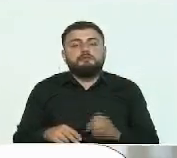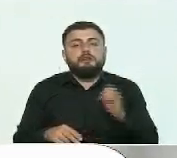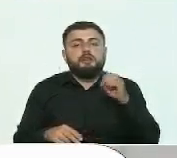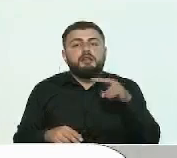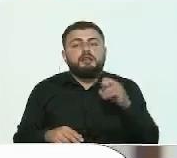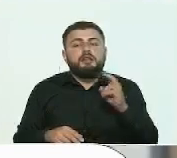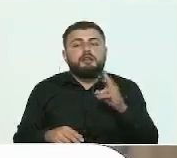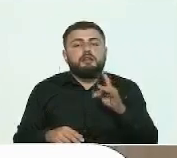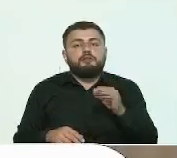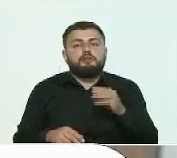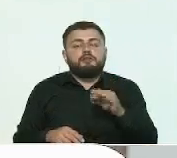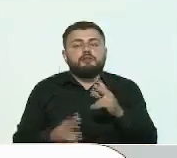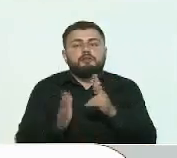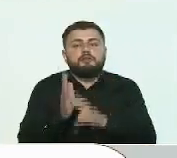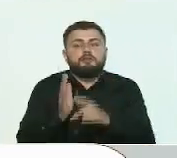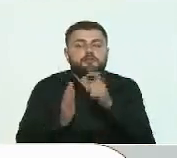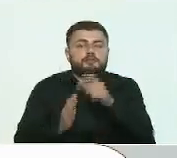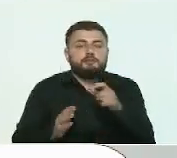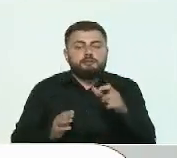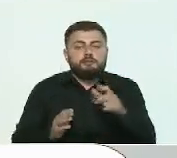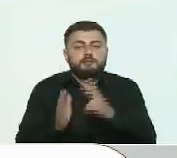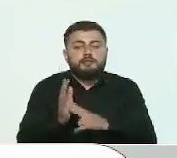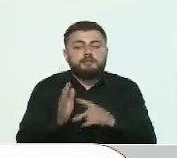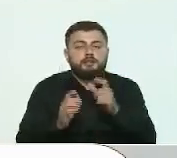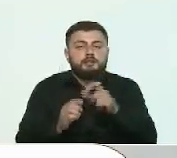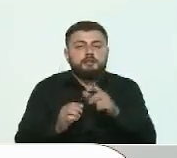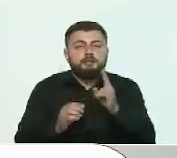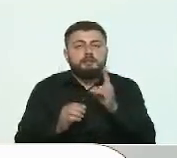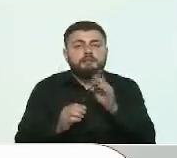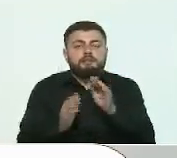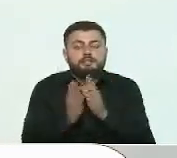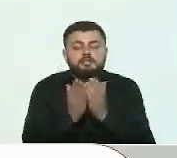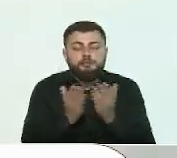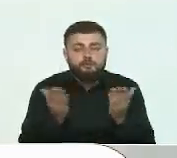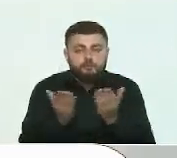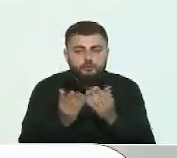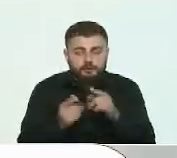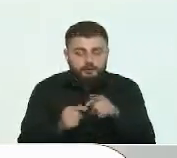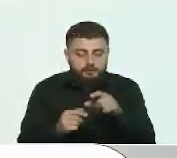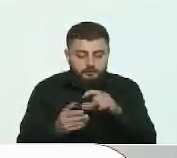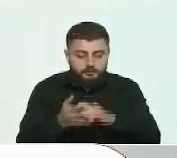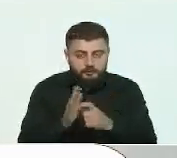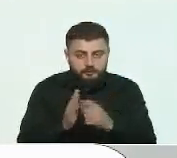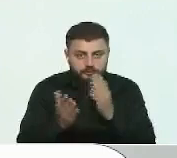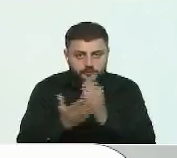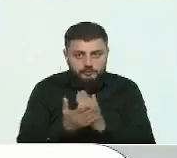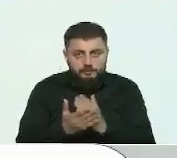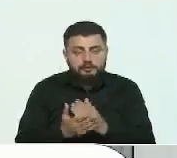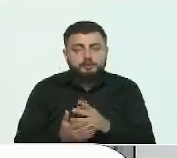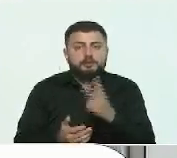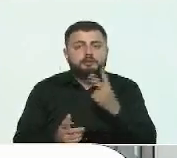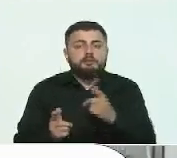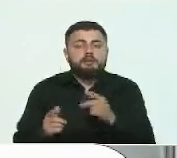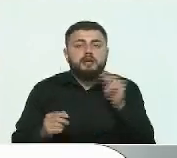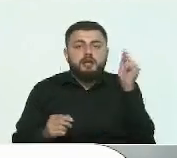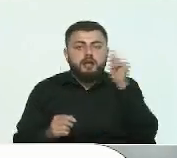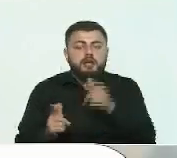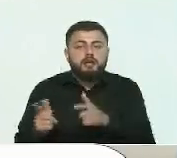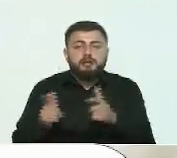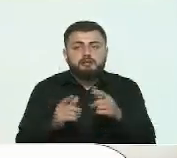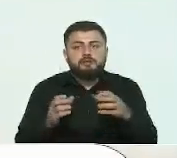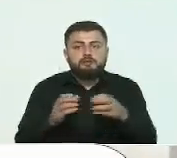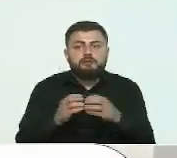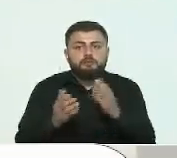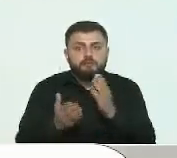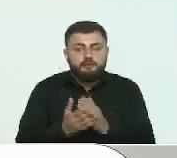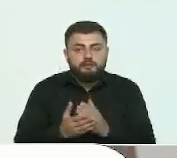elektron, yəni 80 şagird yerliş elektron kitabxana da mövcuddur məktəbdə. 2 hazırlıq qrupu. Elə mən görürəm,